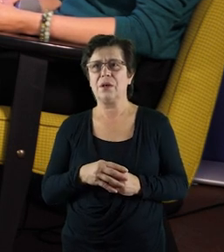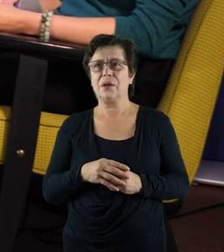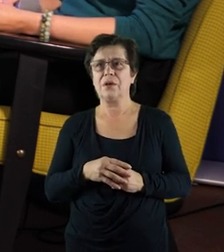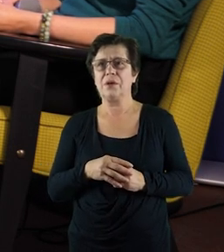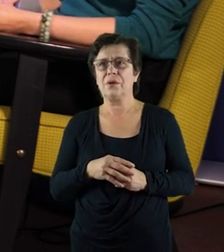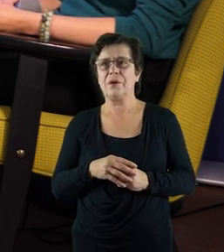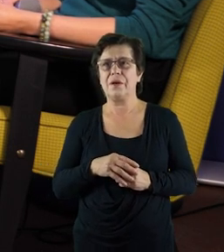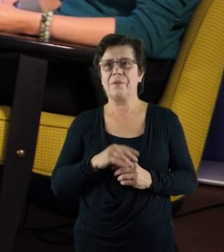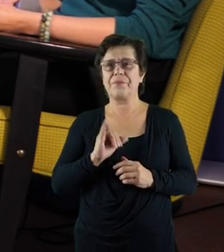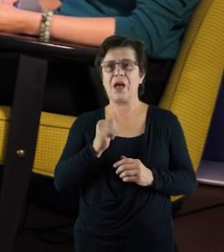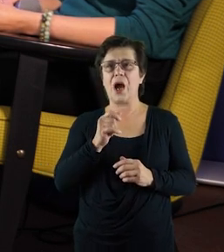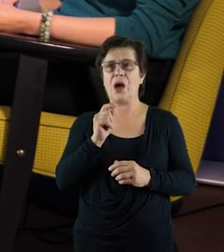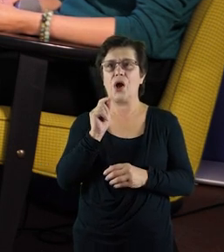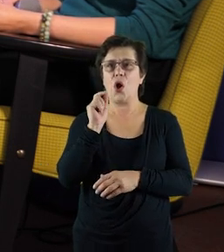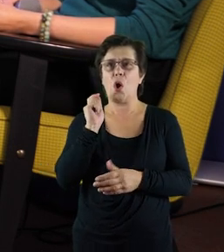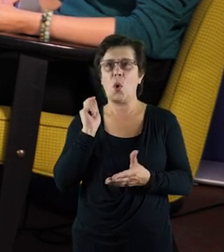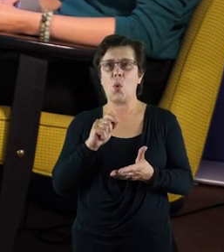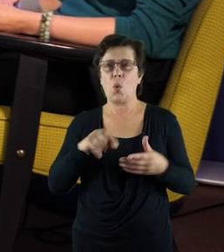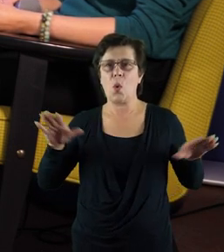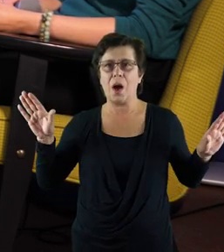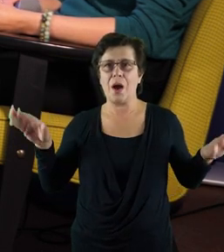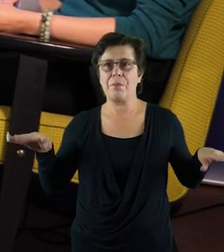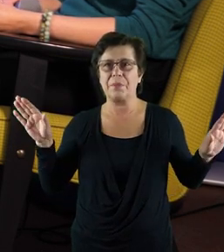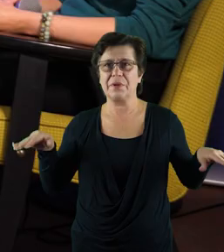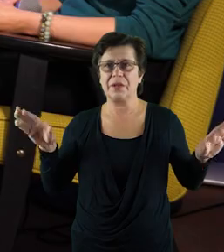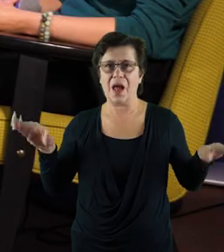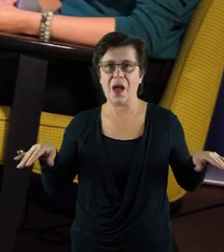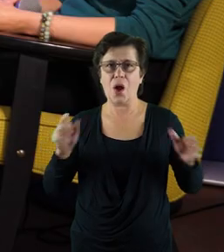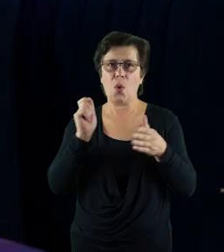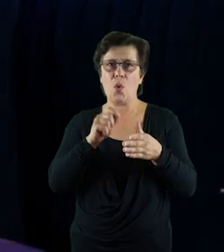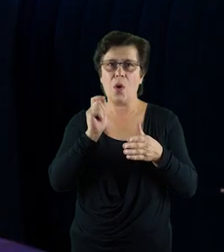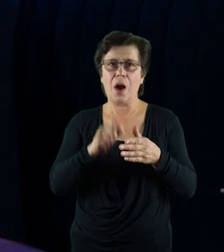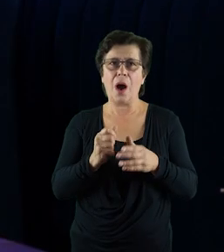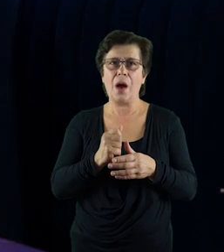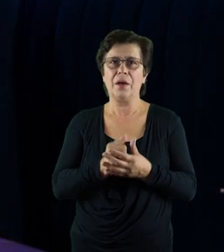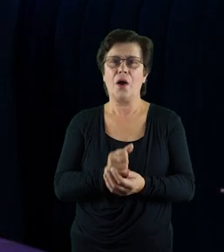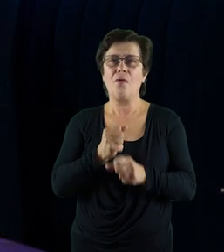taka fraza, a kukułka nie ustaje, kuka w dębie za przyszłej trumnie. I